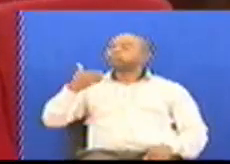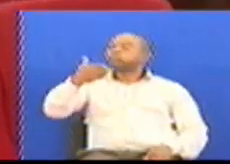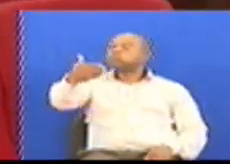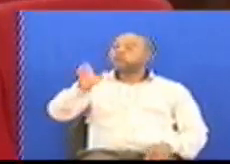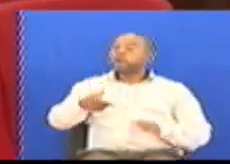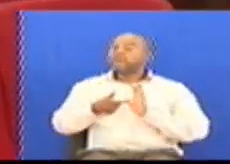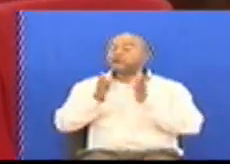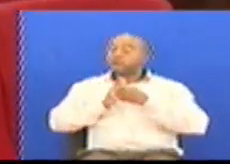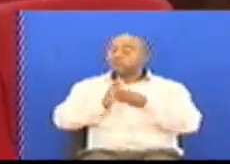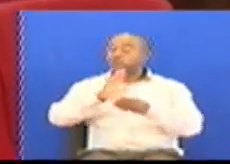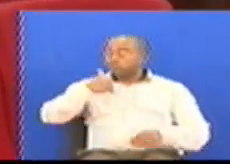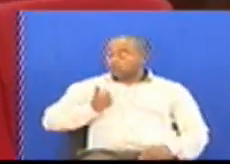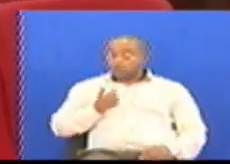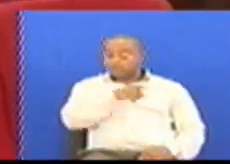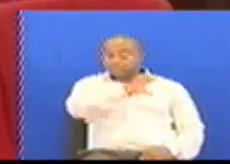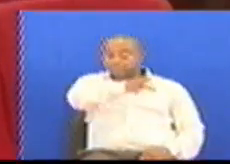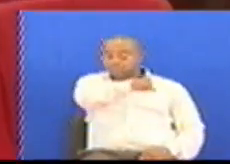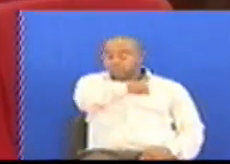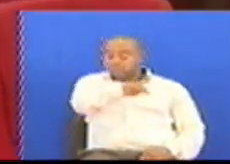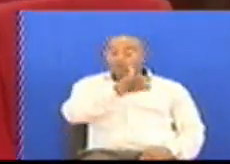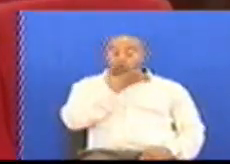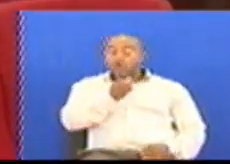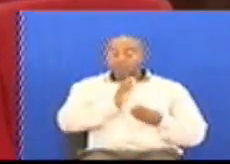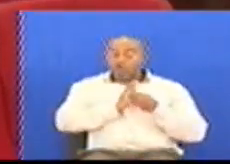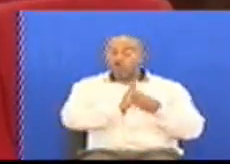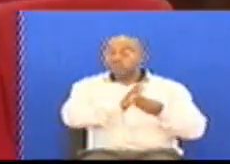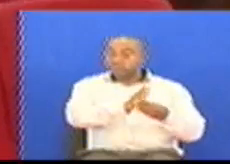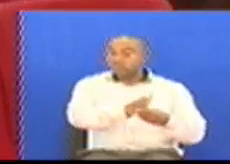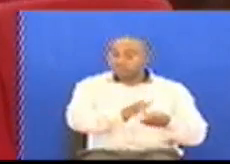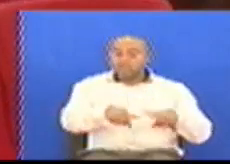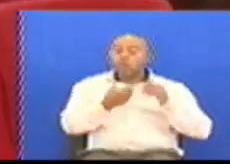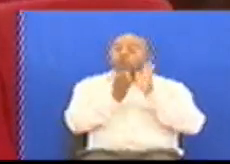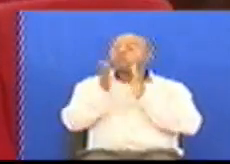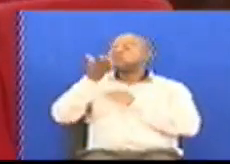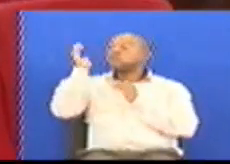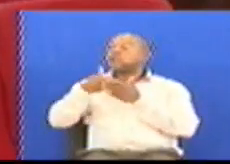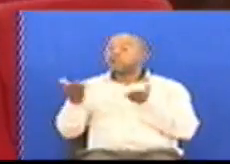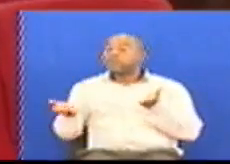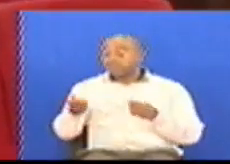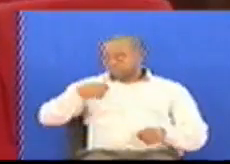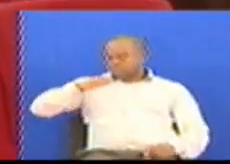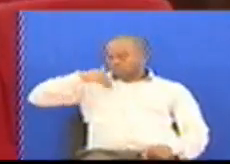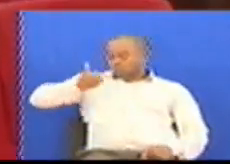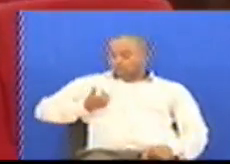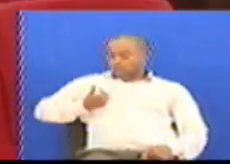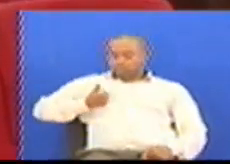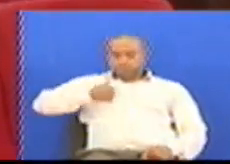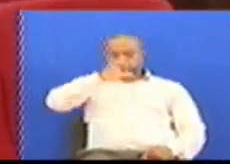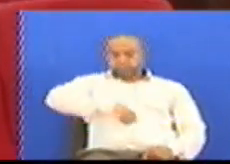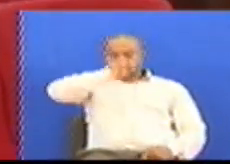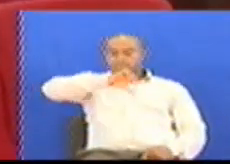na wanaume lile jimbo, walikuwa hawawezi kuiomba serikali. Mwanamke amechukua miaka